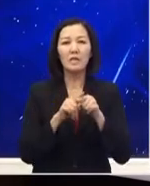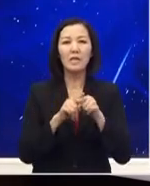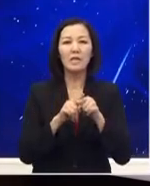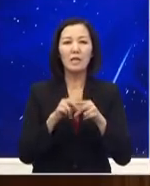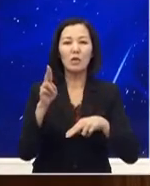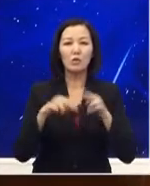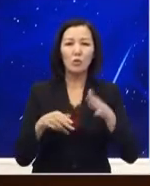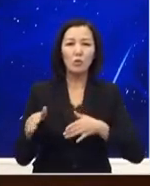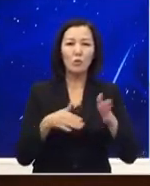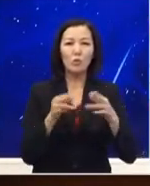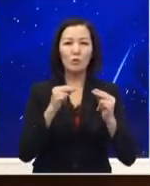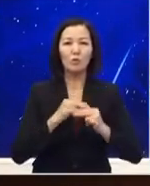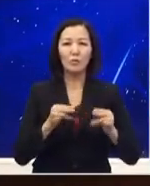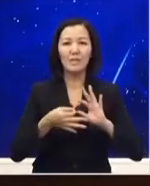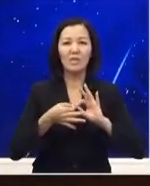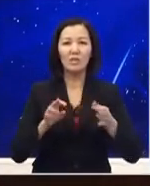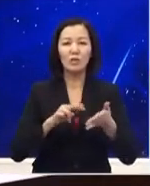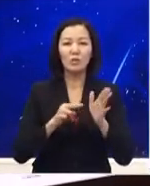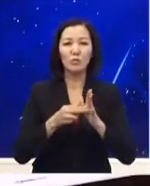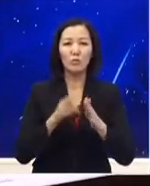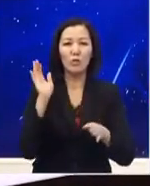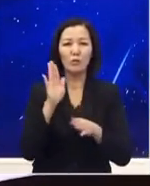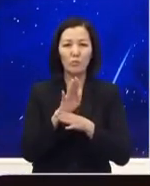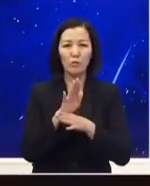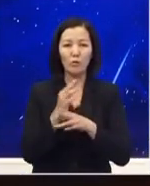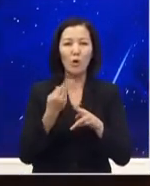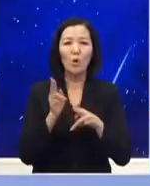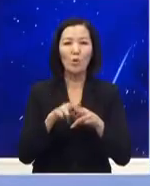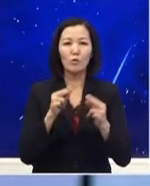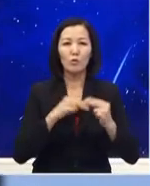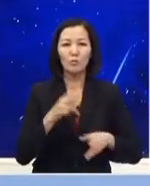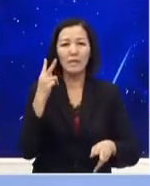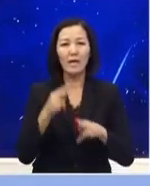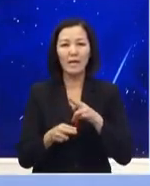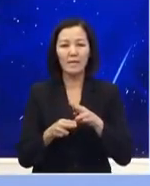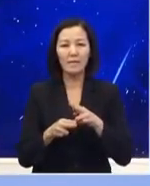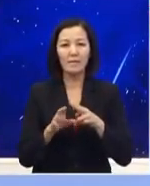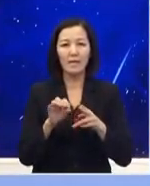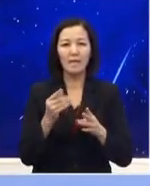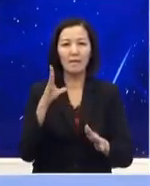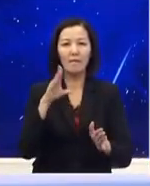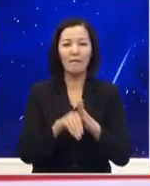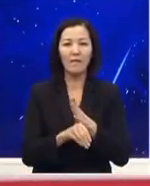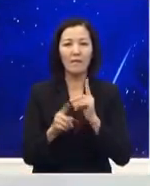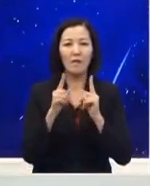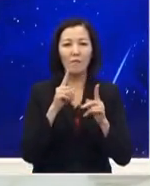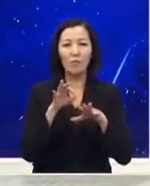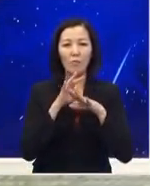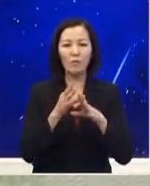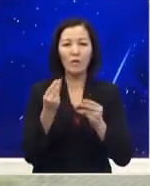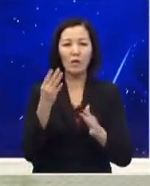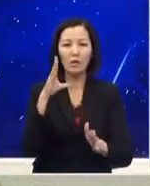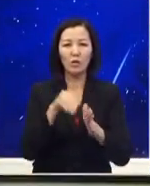желі жол құрылысы жұмыстарын жіті жоспарлауды бұйырды. Осы жұмыстар аяқталса, арнайы инвестфорум өткізіп, қаржы